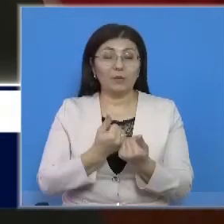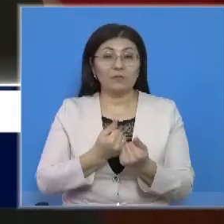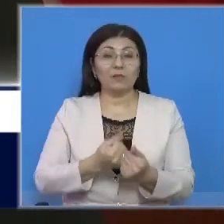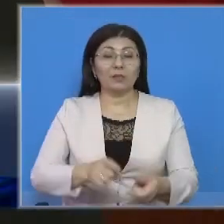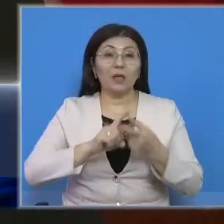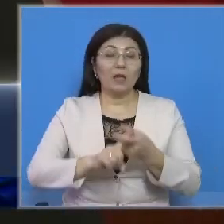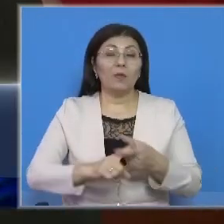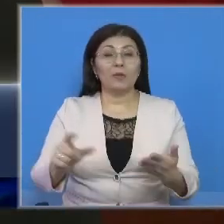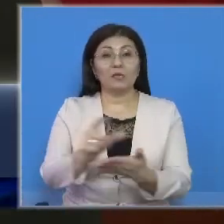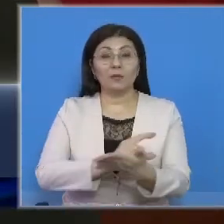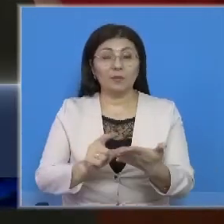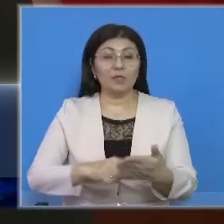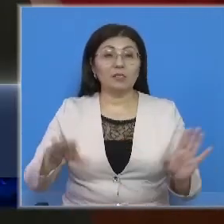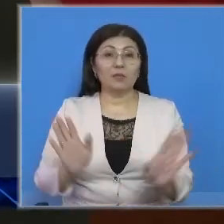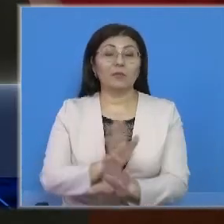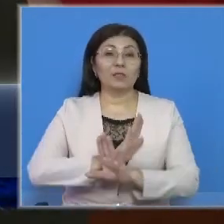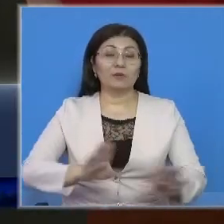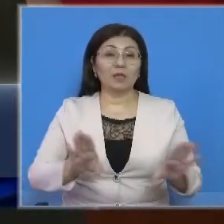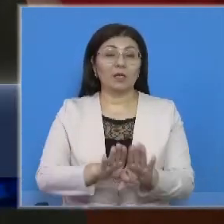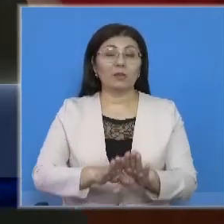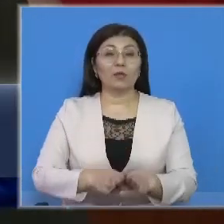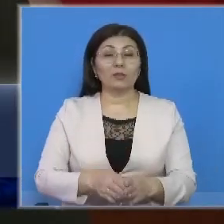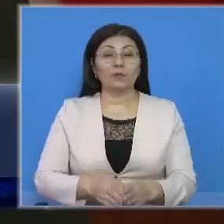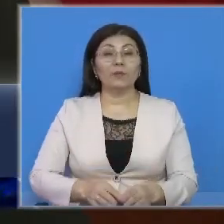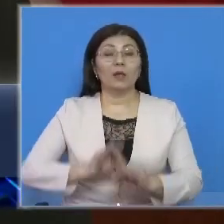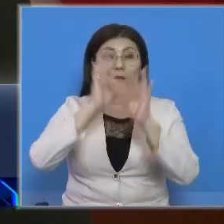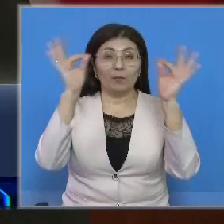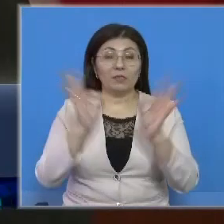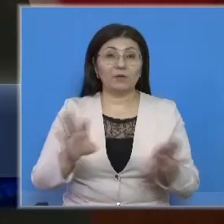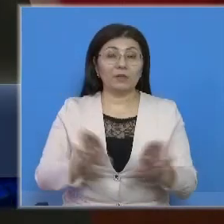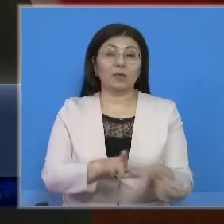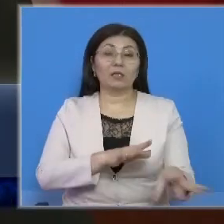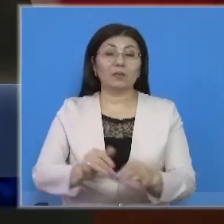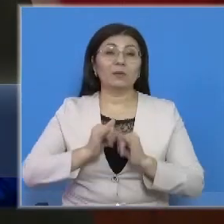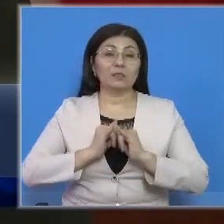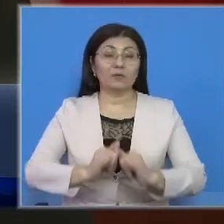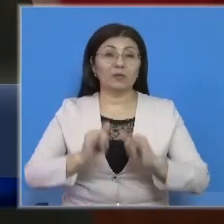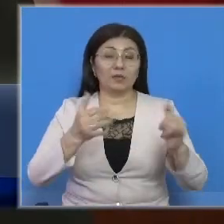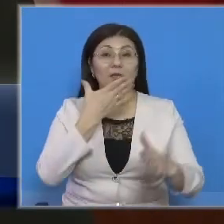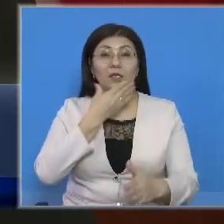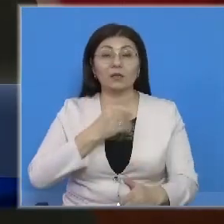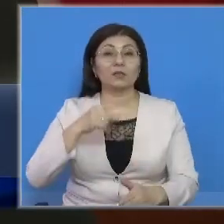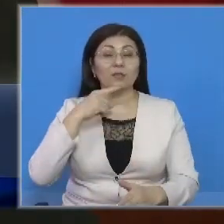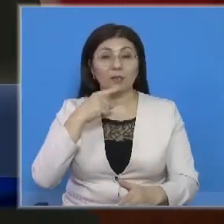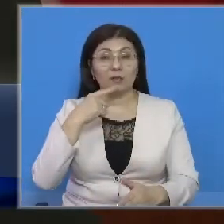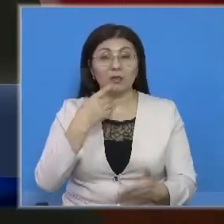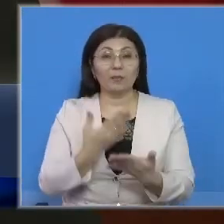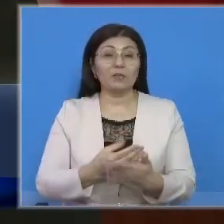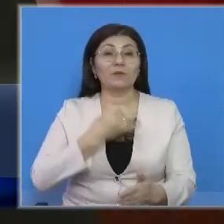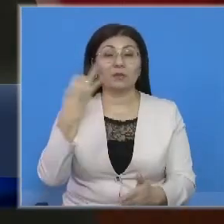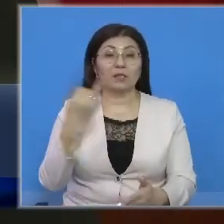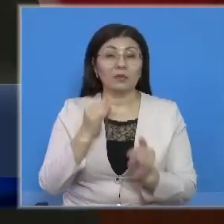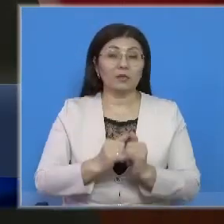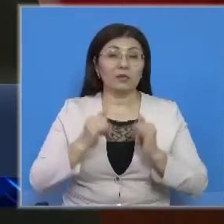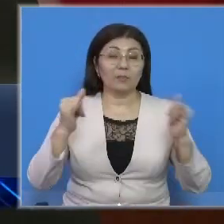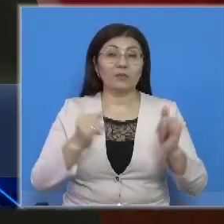через песни пьесы а также художественное искусство такие мероприятия развивают красоту языка и в целом вызывают интерес и